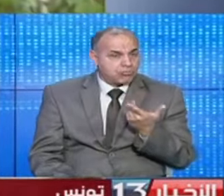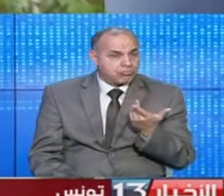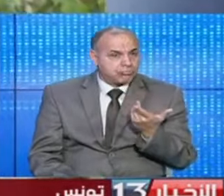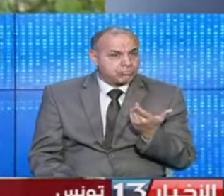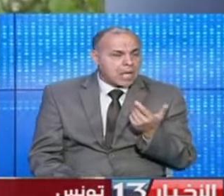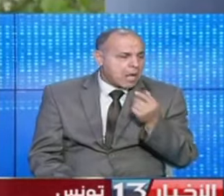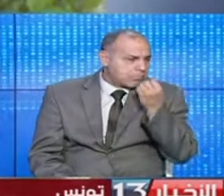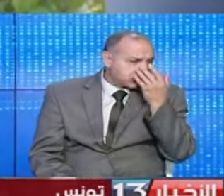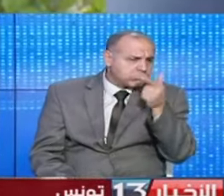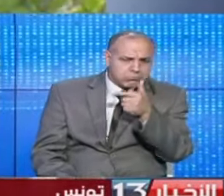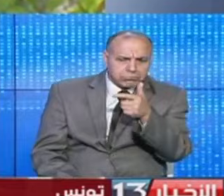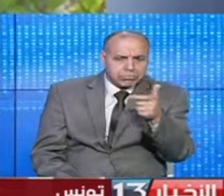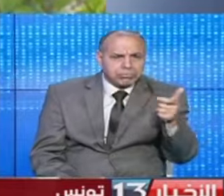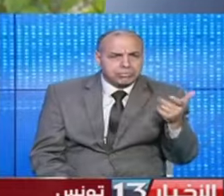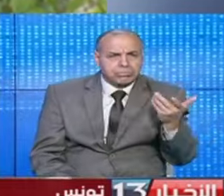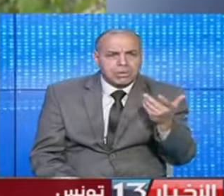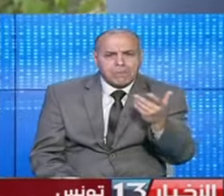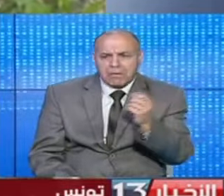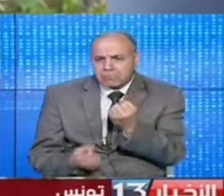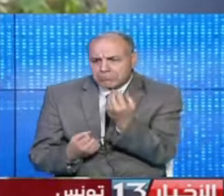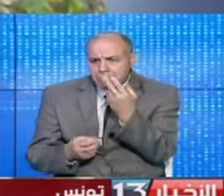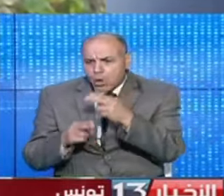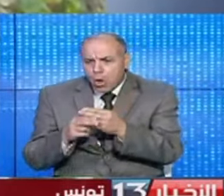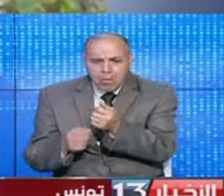الأنتريوم، كراسيلا،